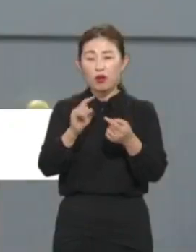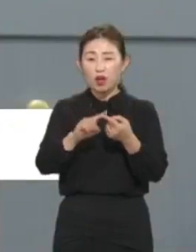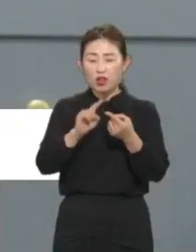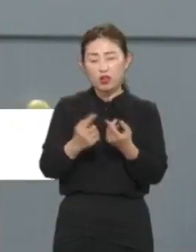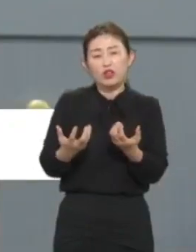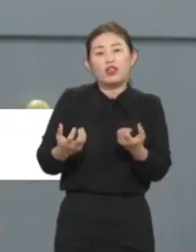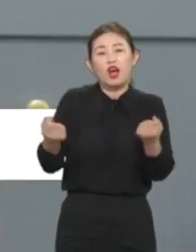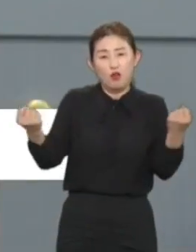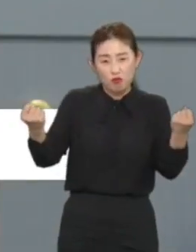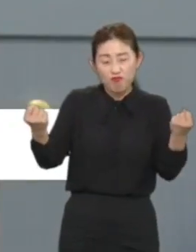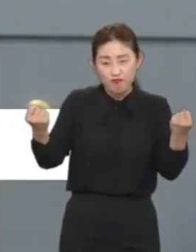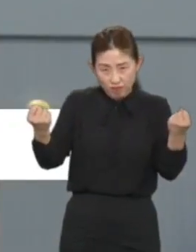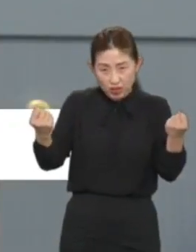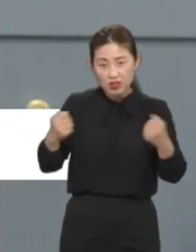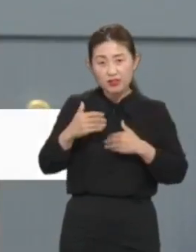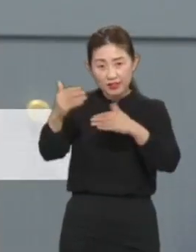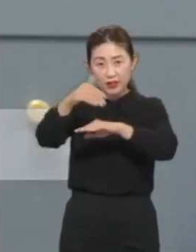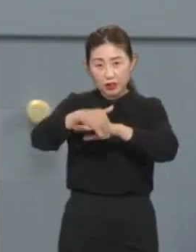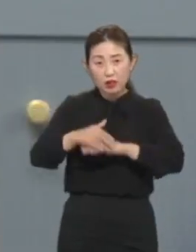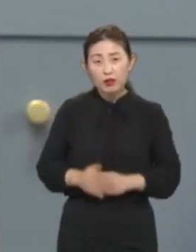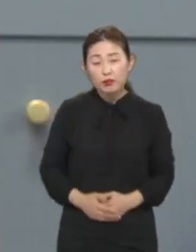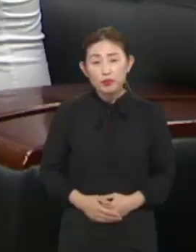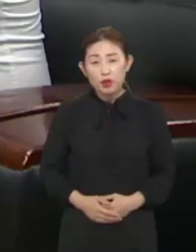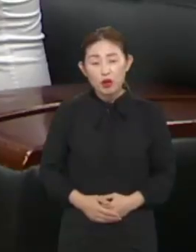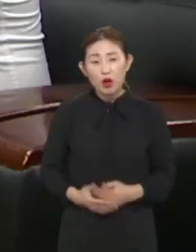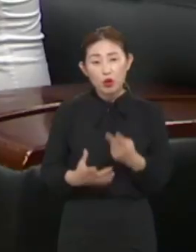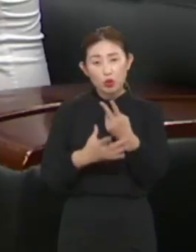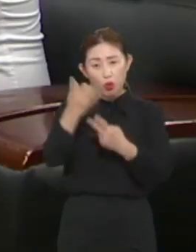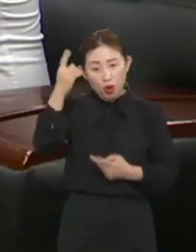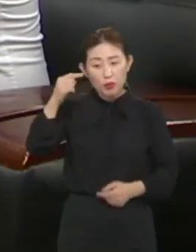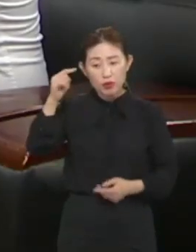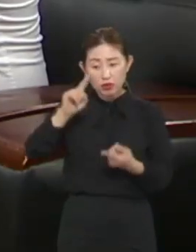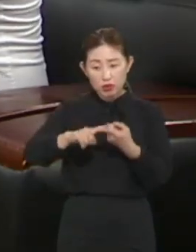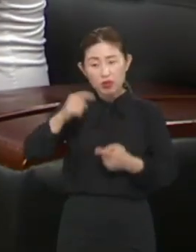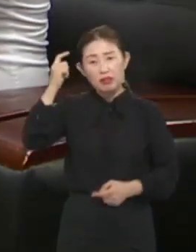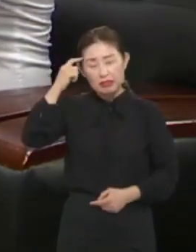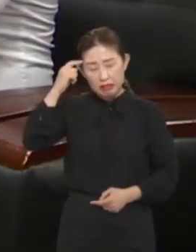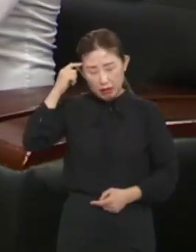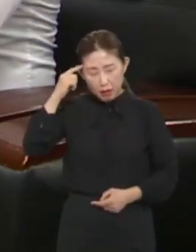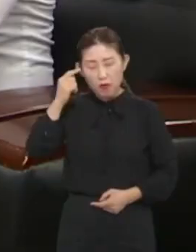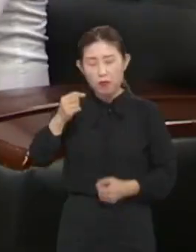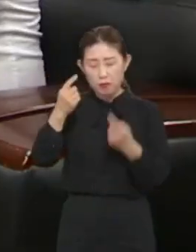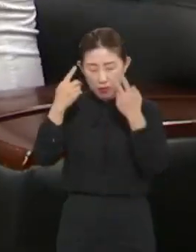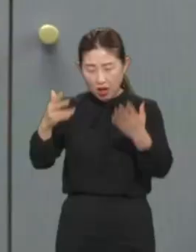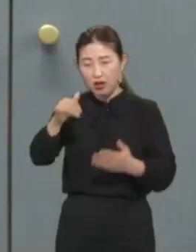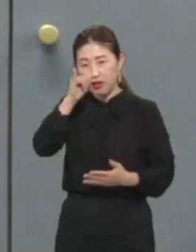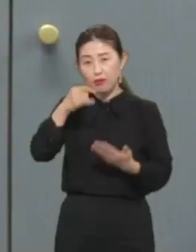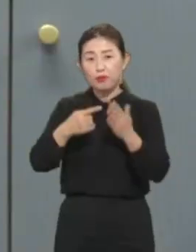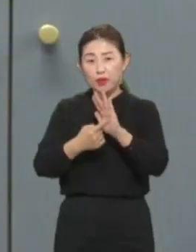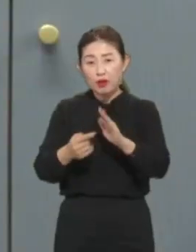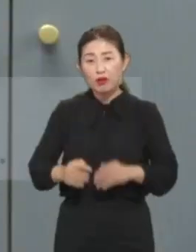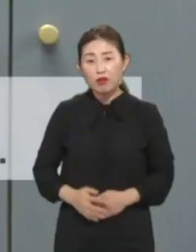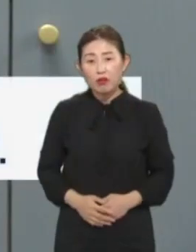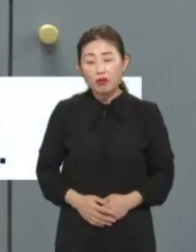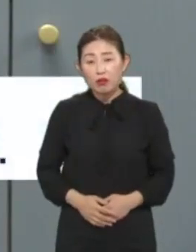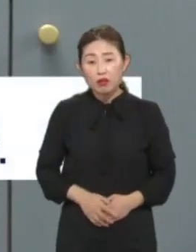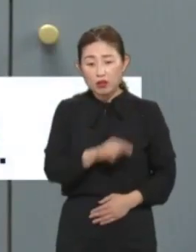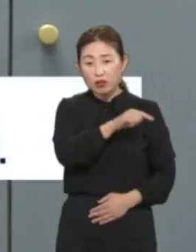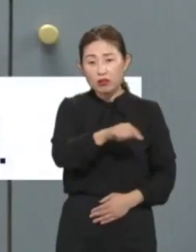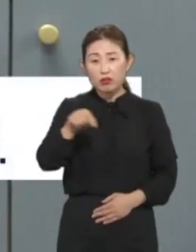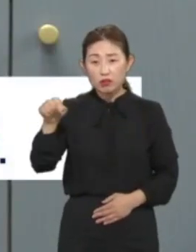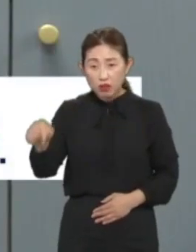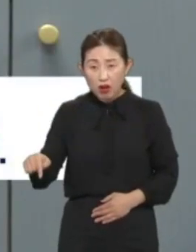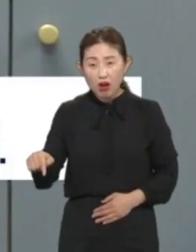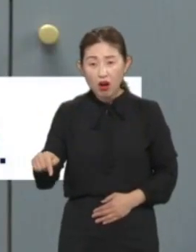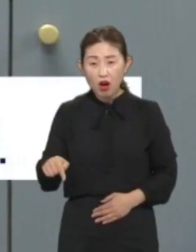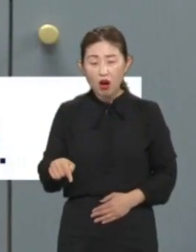전략으로 선회한다는 방침입니다. 다만 통합에 대한 의지는 여전히 확고하다고 덧붙였습니다. 통합은 양교의 상호